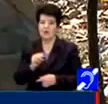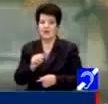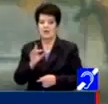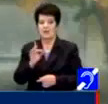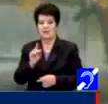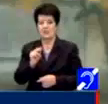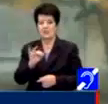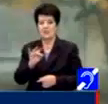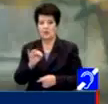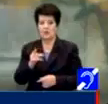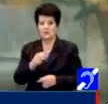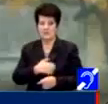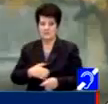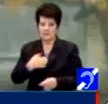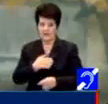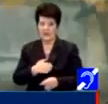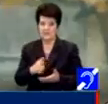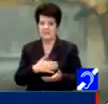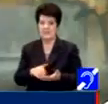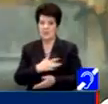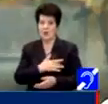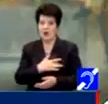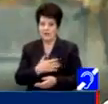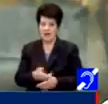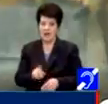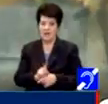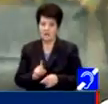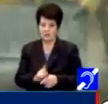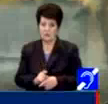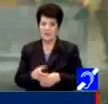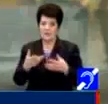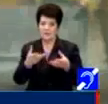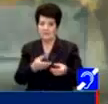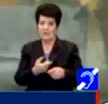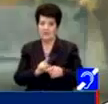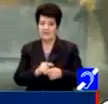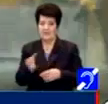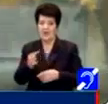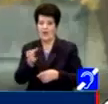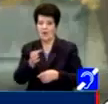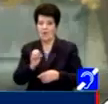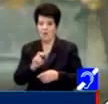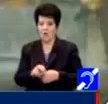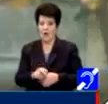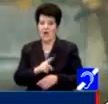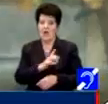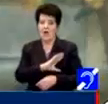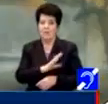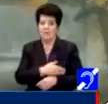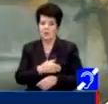asemenea, foarte important este sistemul cardiac, care este afectat în urma consumului abuziv de alcool, deci afectează mușchiul